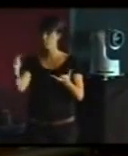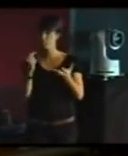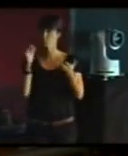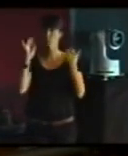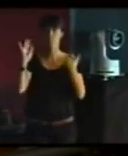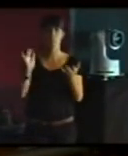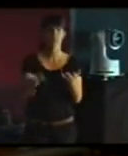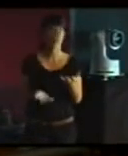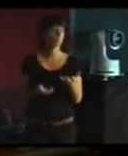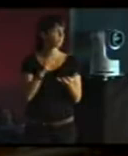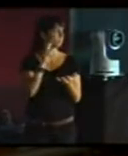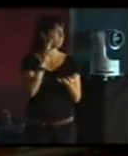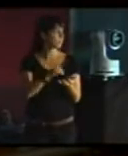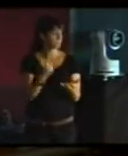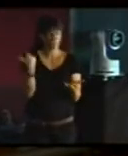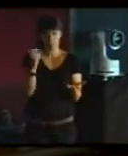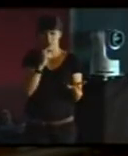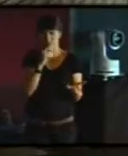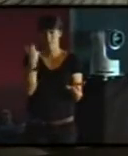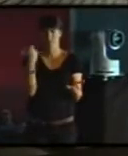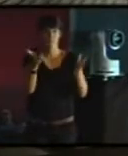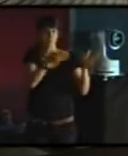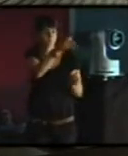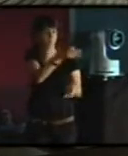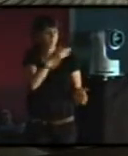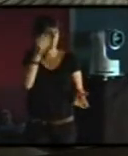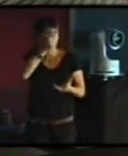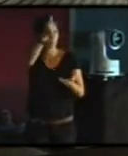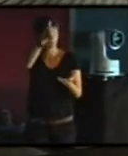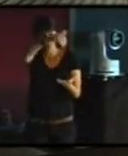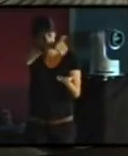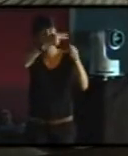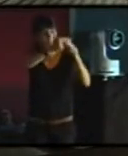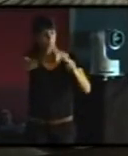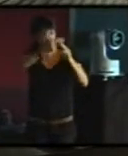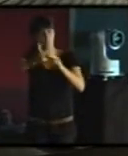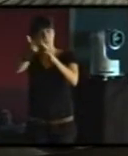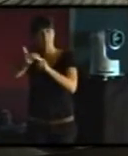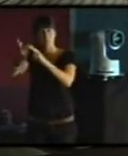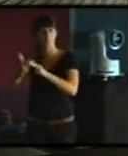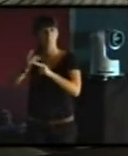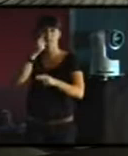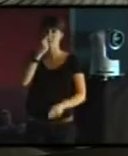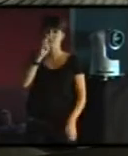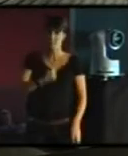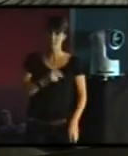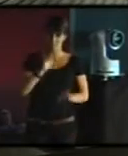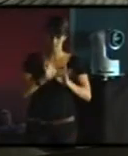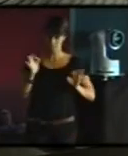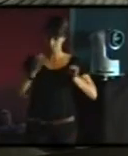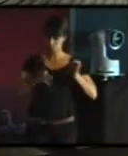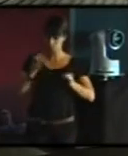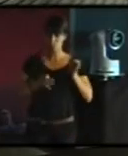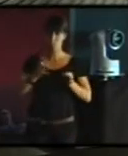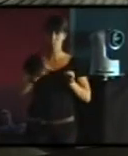pouvait avoir différentes dimensions. Il semble en tout cas que les représentants du monde du vin aient retrouvé leur esprit dans ce projet. Ah oui, totalement. Et je